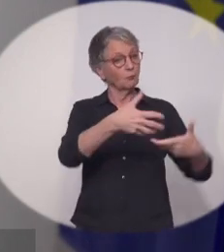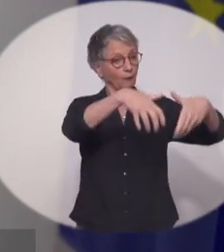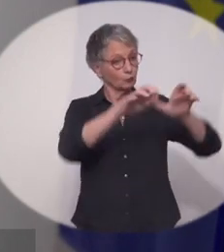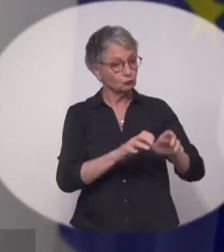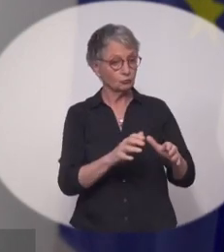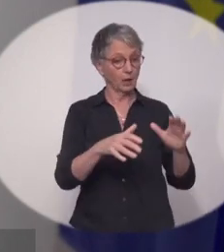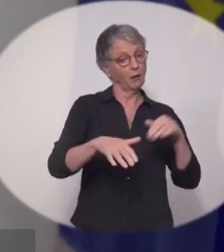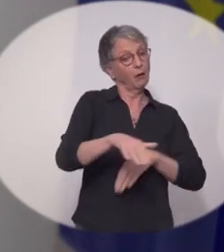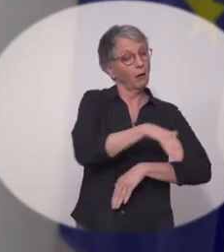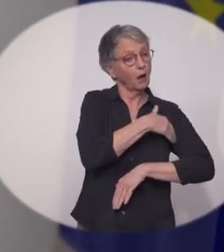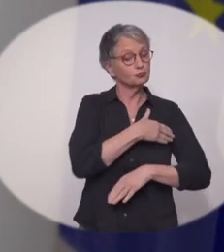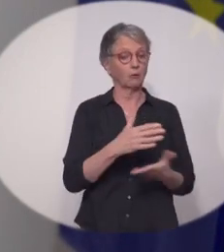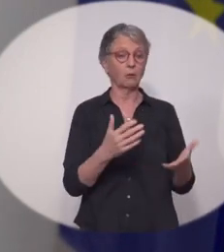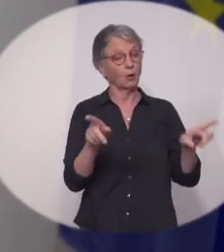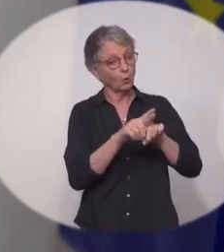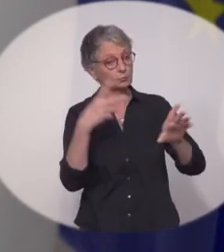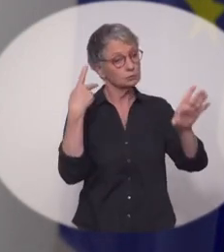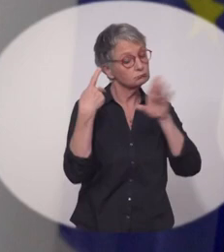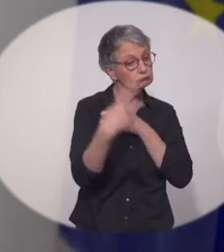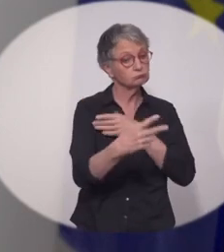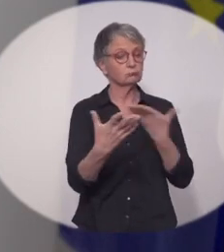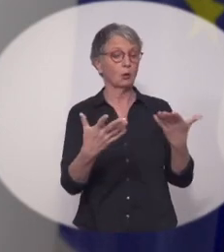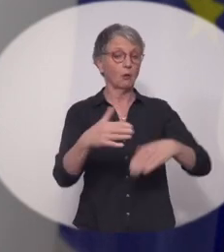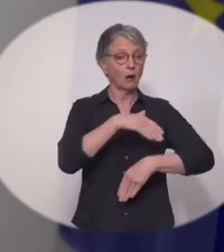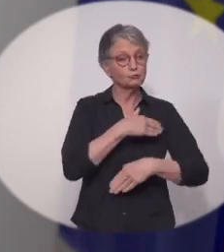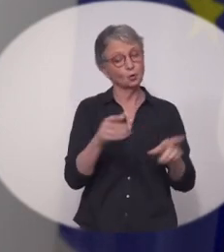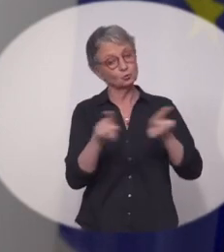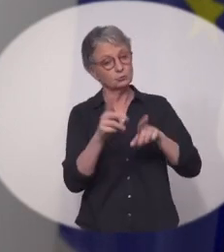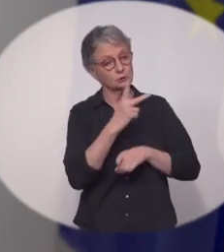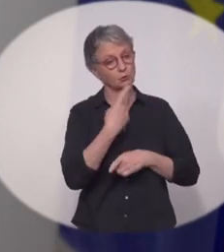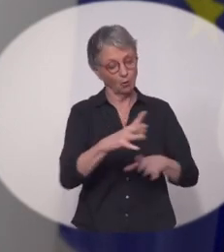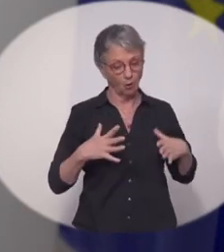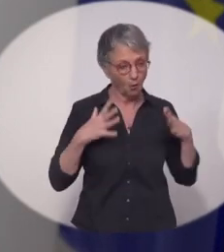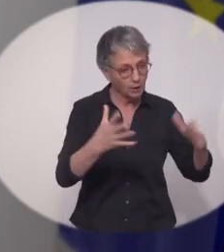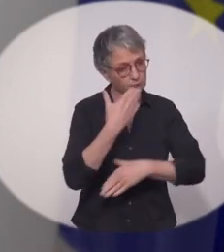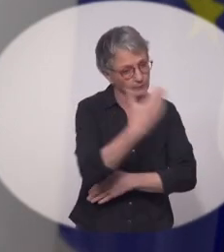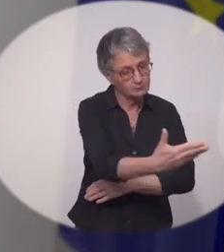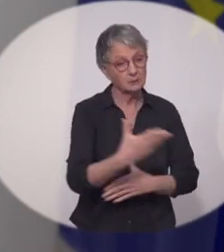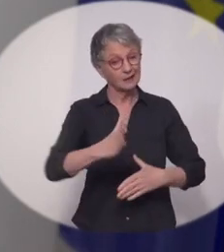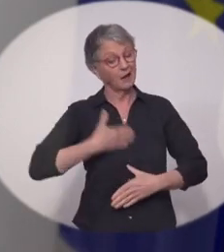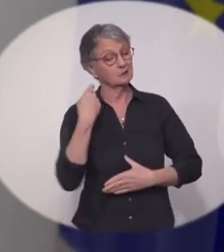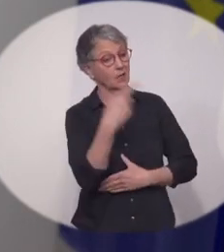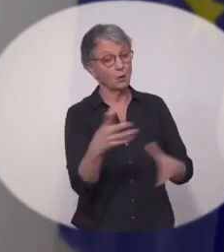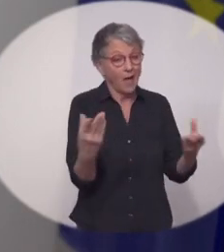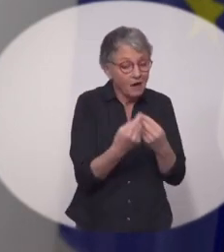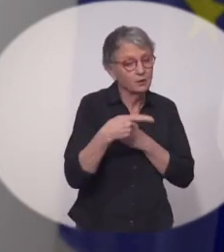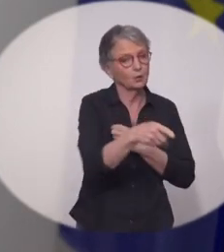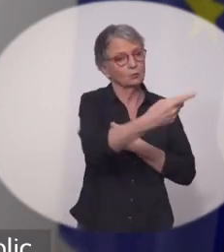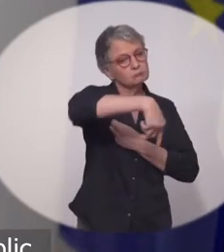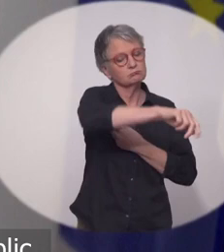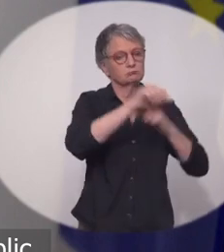collectivité de corse et de ses offices et agences et les remercier pour leur engagement avec eux grâce à eux